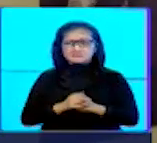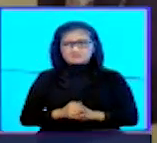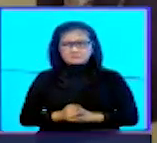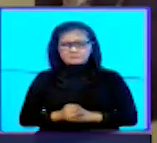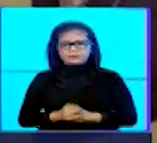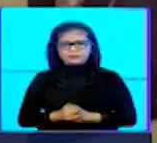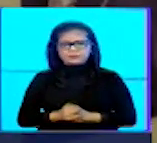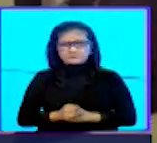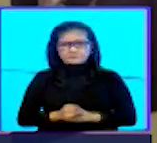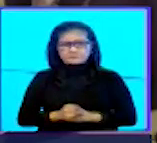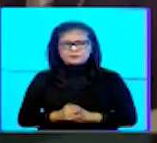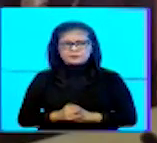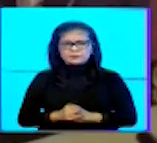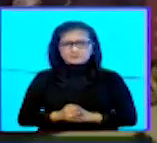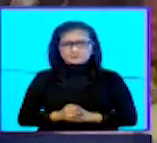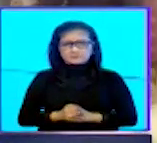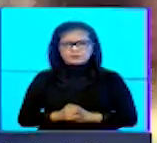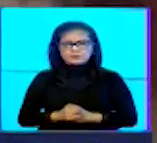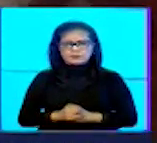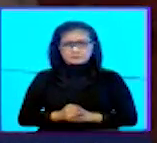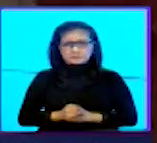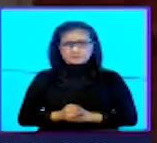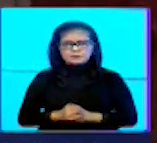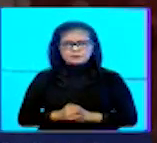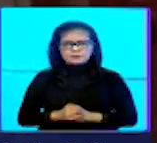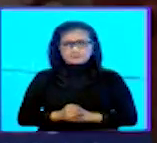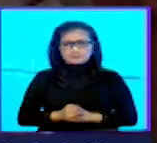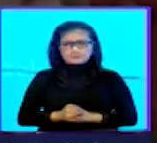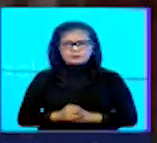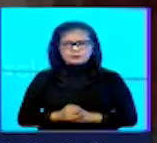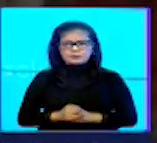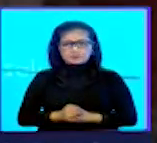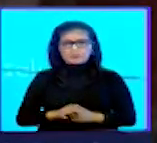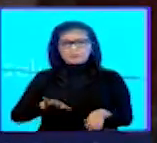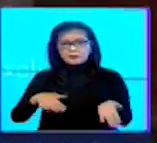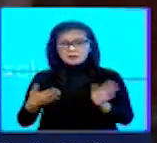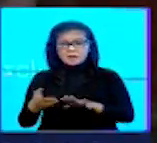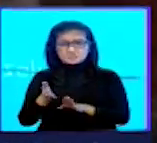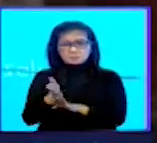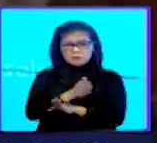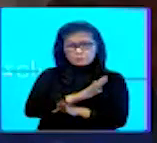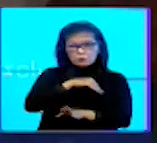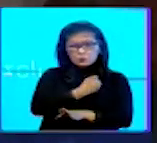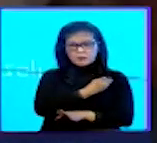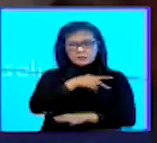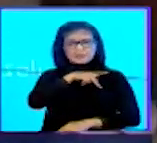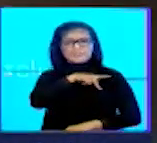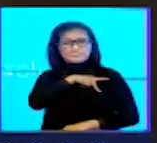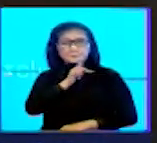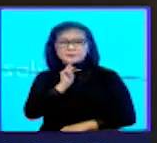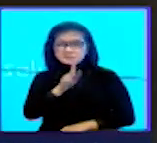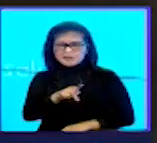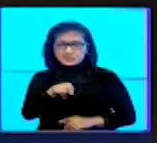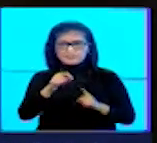Di hasil visum ada luka lebam. Sebelum meninggal, korban diketahui menjadi peserta diksar Mapala